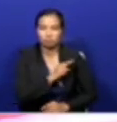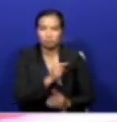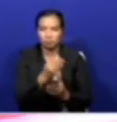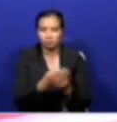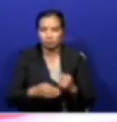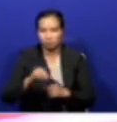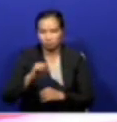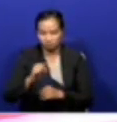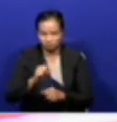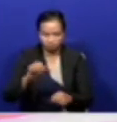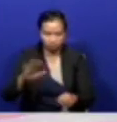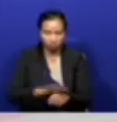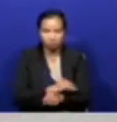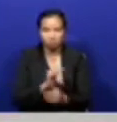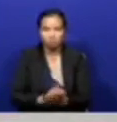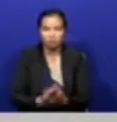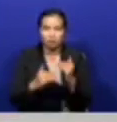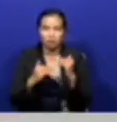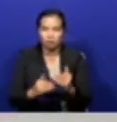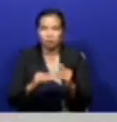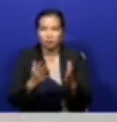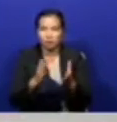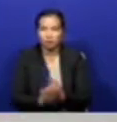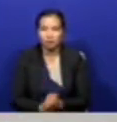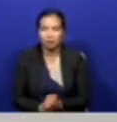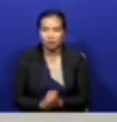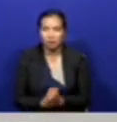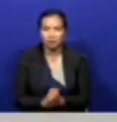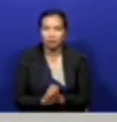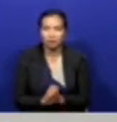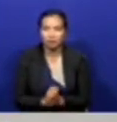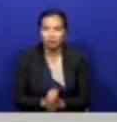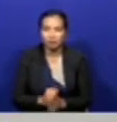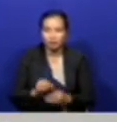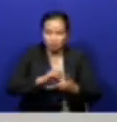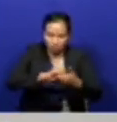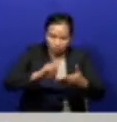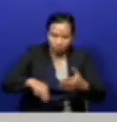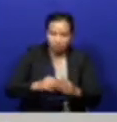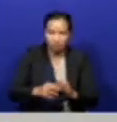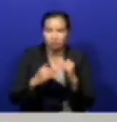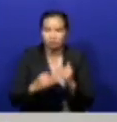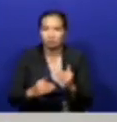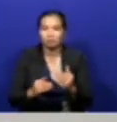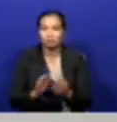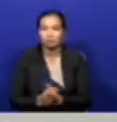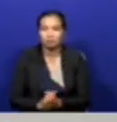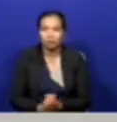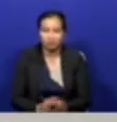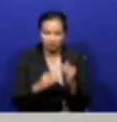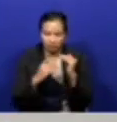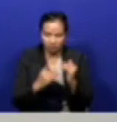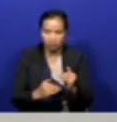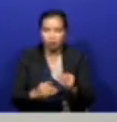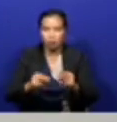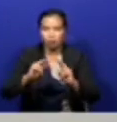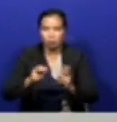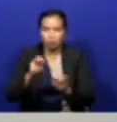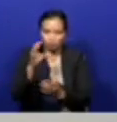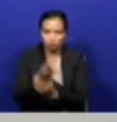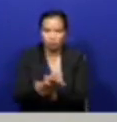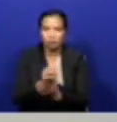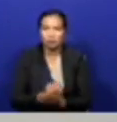มบูรณ์แบบครับไม่ถูกจำกัดเราถูกตัดตอนไปแล้วยังถูกกำจัดอยู่อีกนะครับถูกจำกัดด้วยข้อบังคับของเราเ